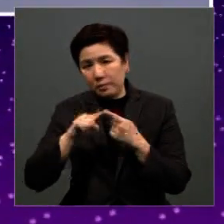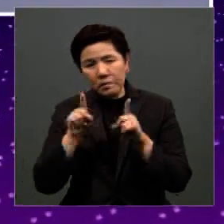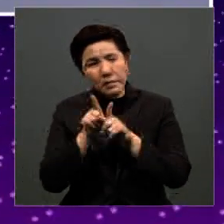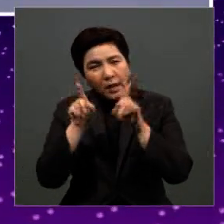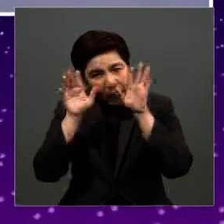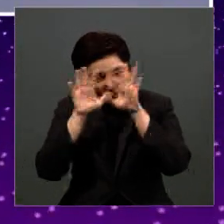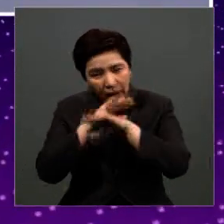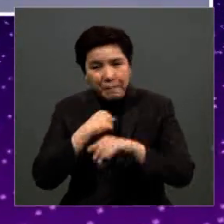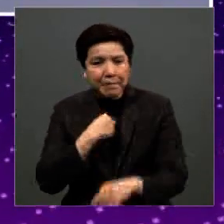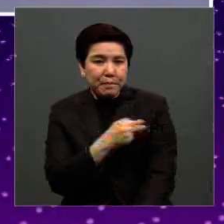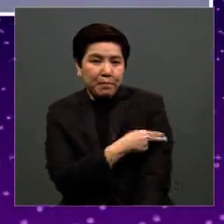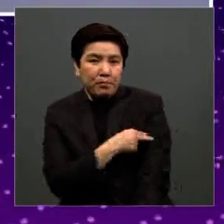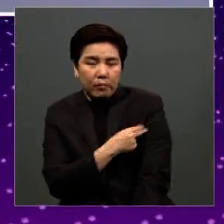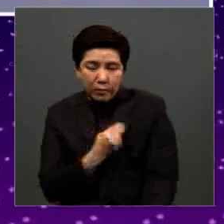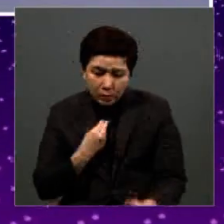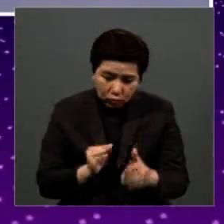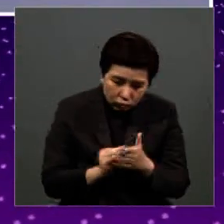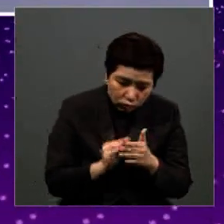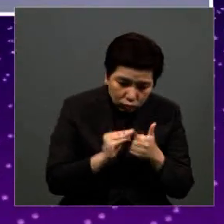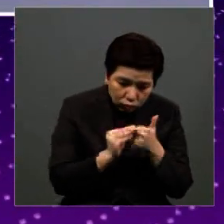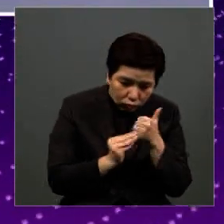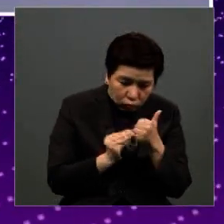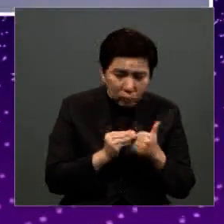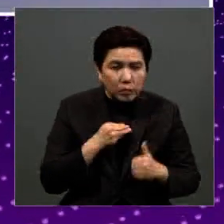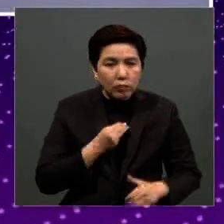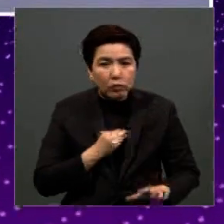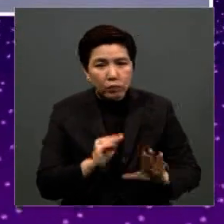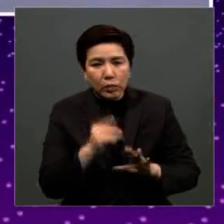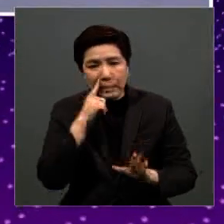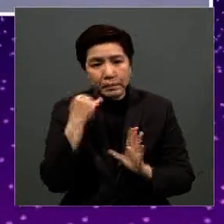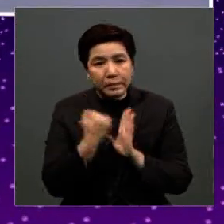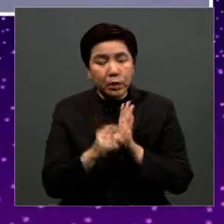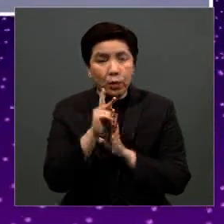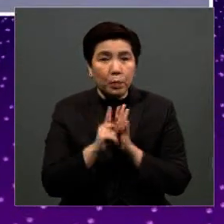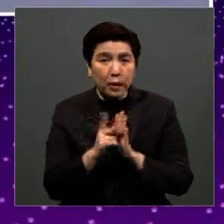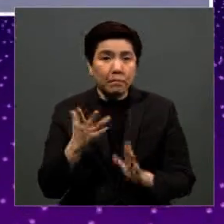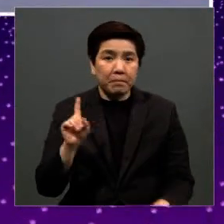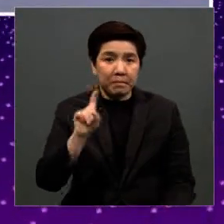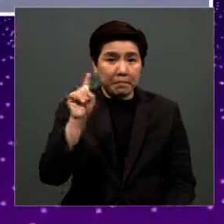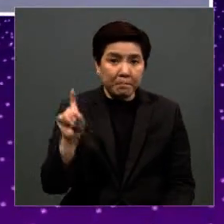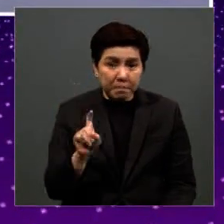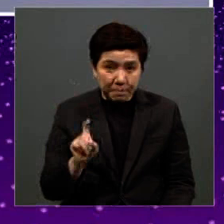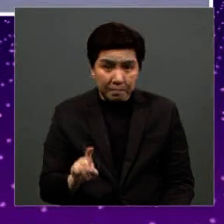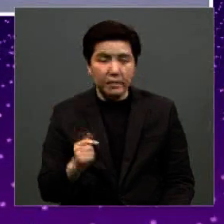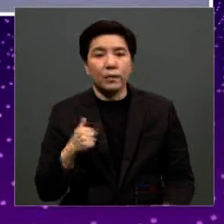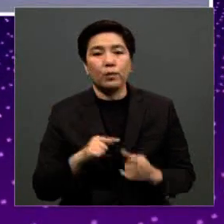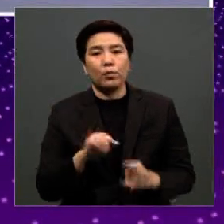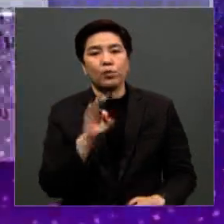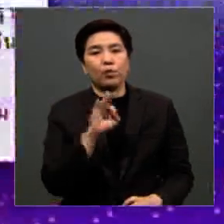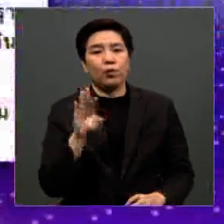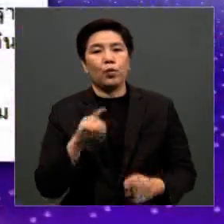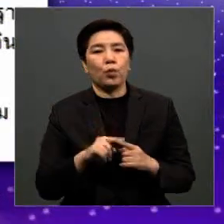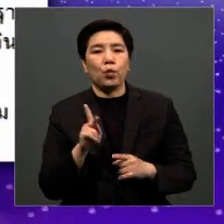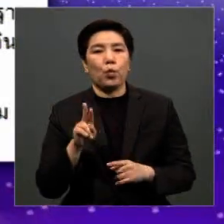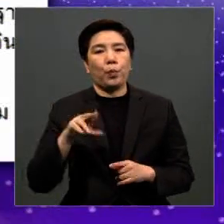ของคล้ายๆแพทย์มีการตรวจคนไข้ต่างๆด้วยเนี่ยเข้าข่ายผิดกฎหมายหรือไม่นะครับกรณีที่ Facebookของกรม